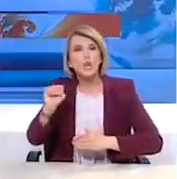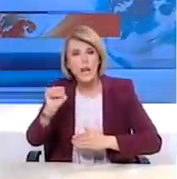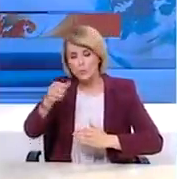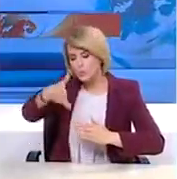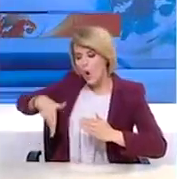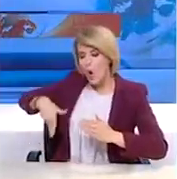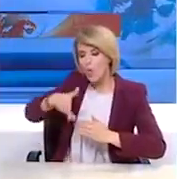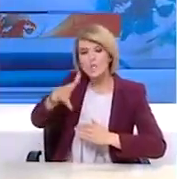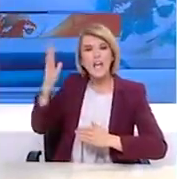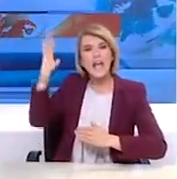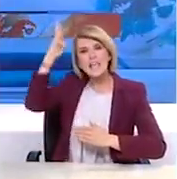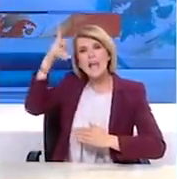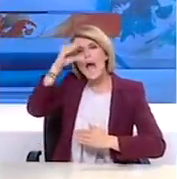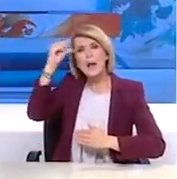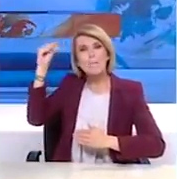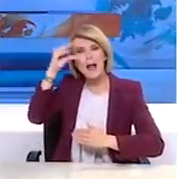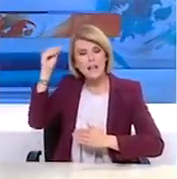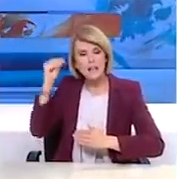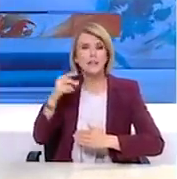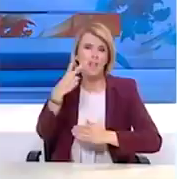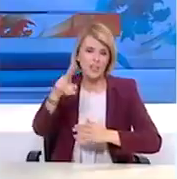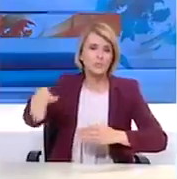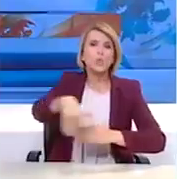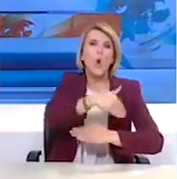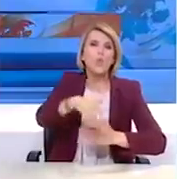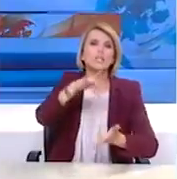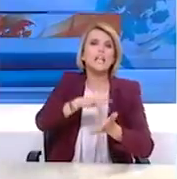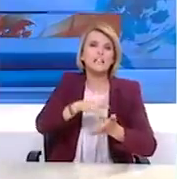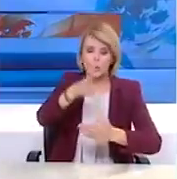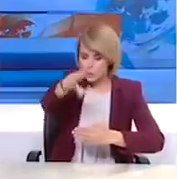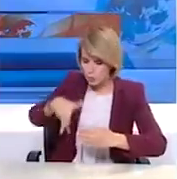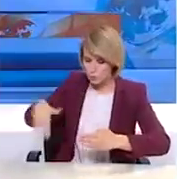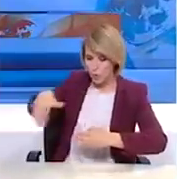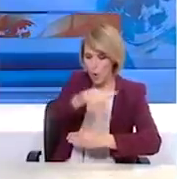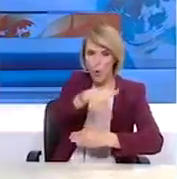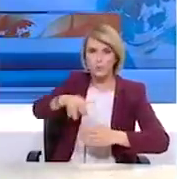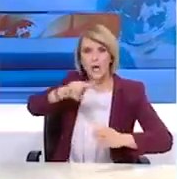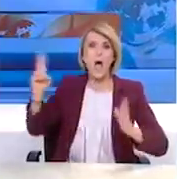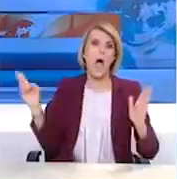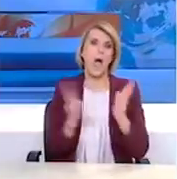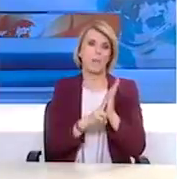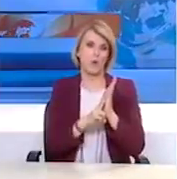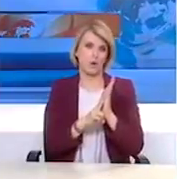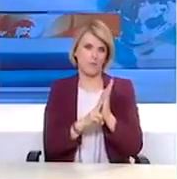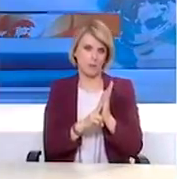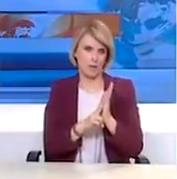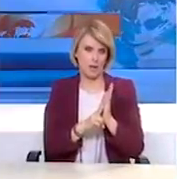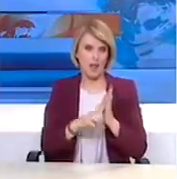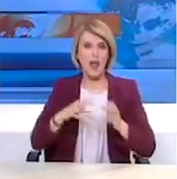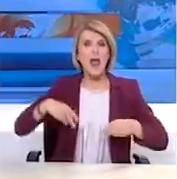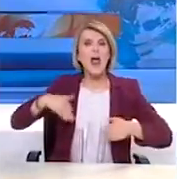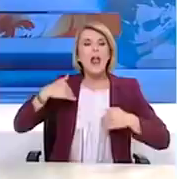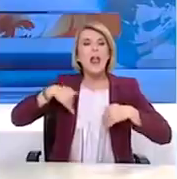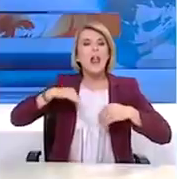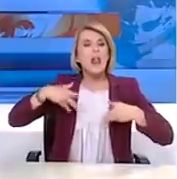Τηλεοφόρο Καρμαλή, Δανάης, Σάκη Καράγιωργα, και αφορά στο συγκεκριμένο οικισμό δεξιά και αριστερά της Τηλεοφόρου